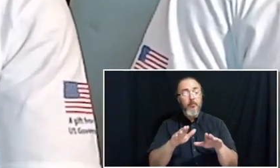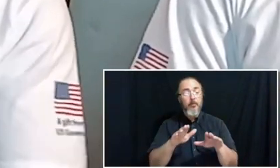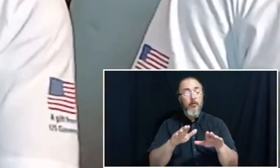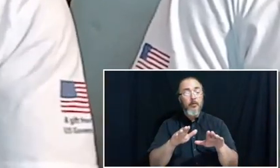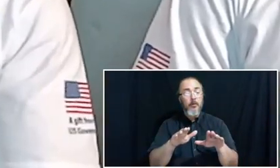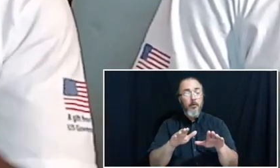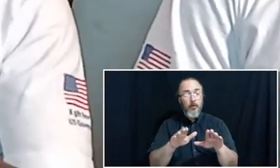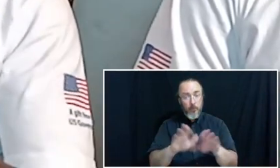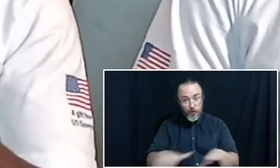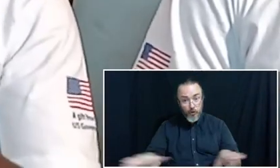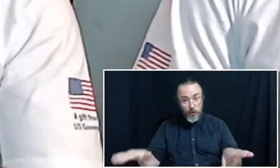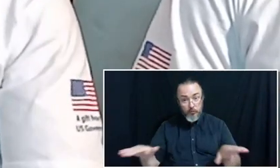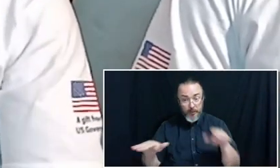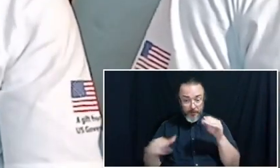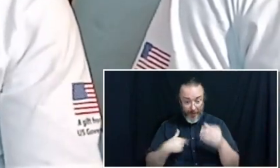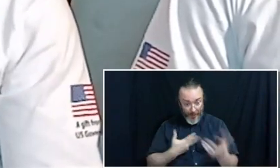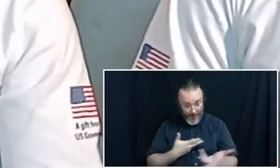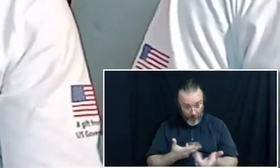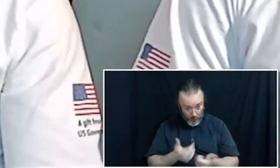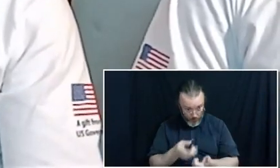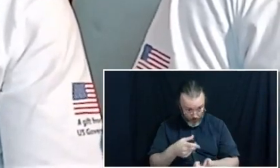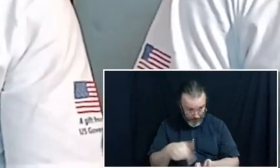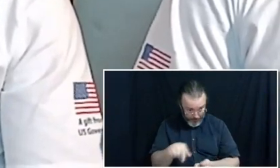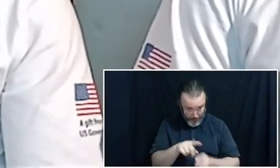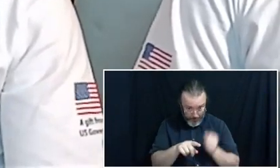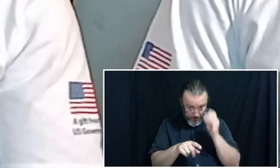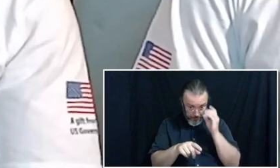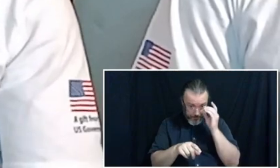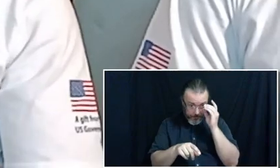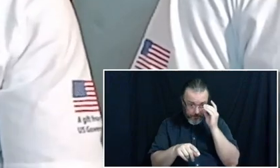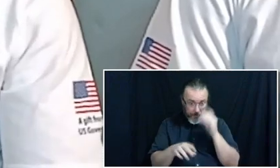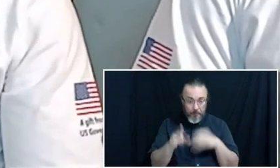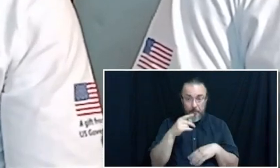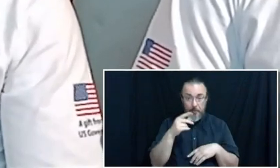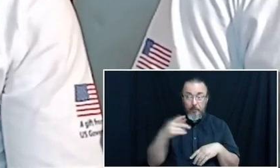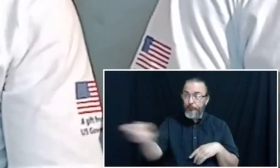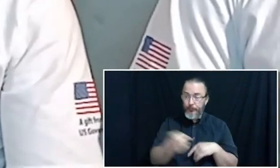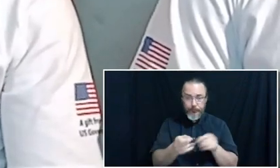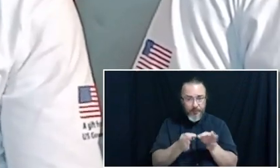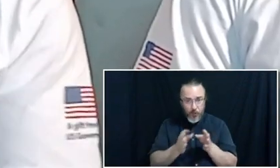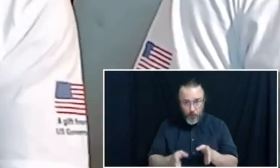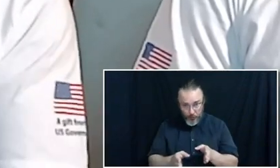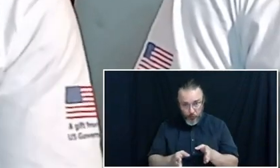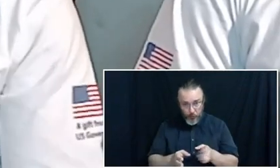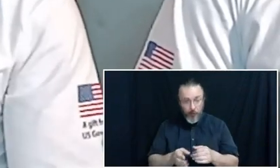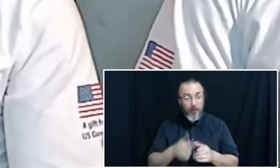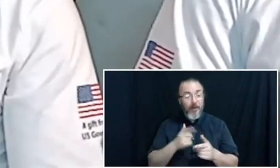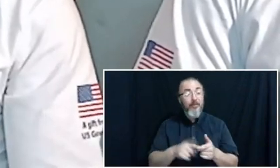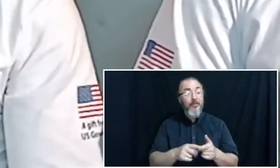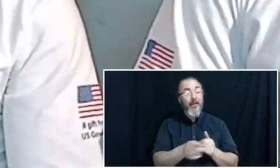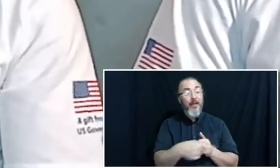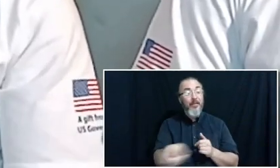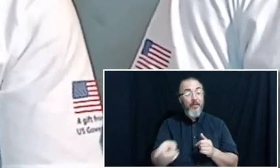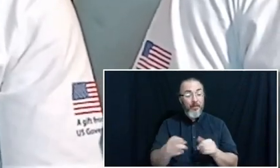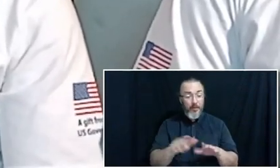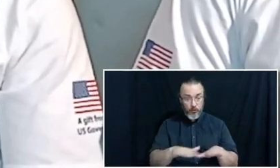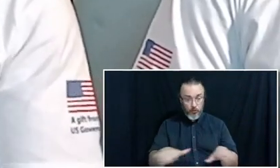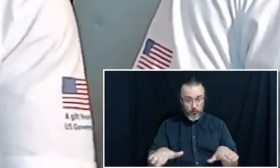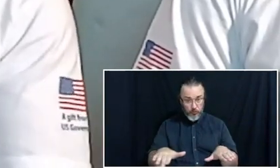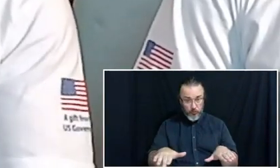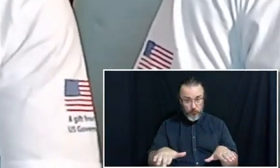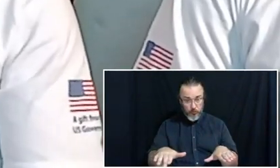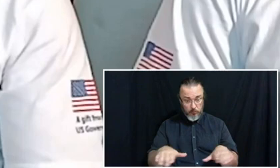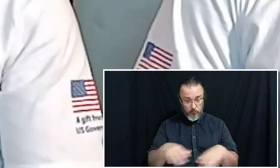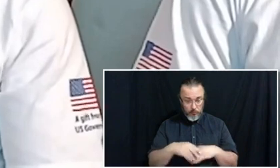Il est passionnant d'interagir avec les enfants car leur interprète leur plaît et ils réussissent à communiquer avec la langue des signes